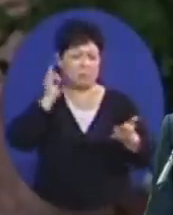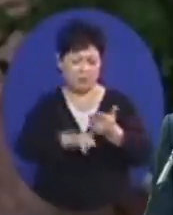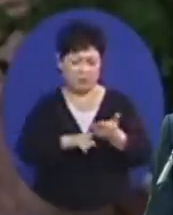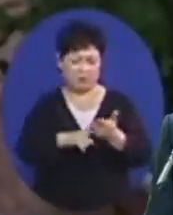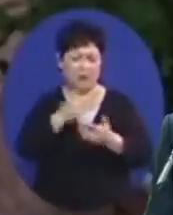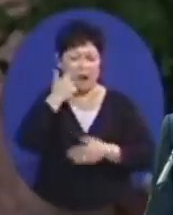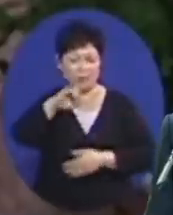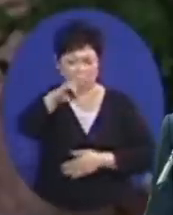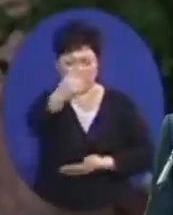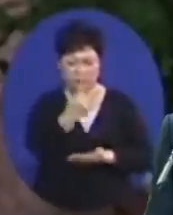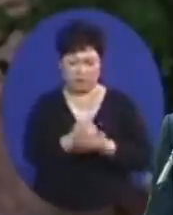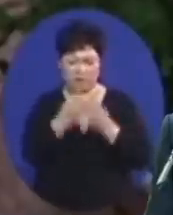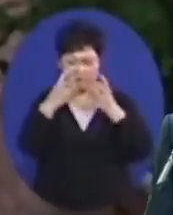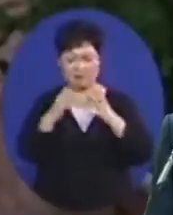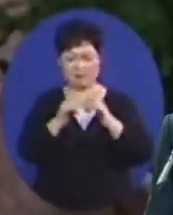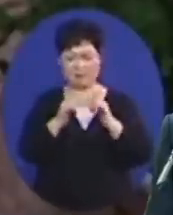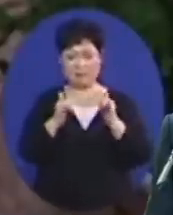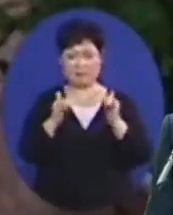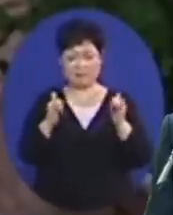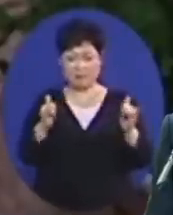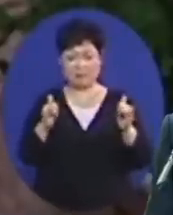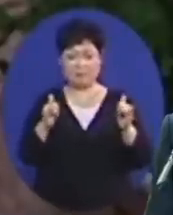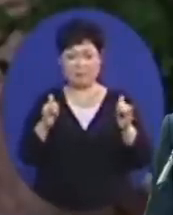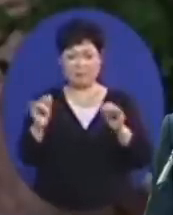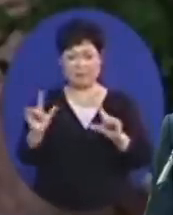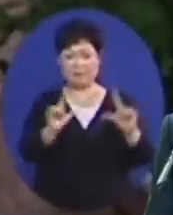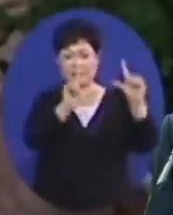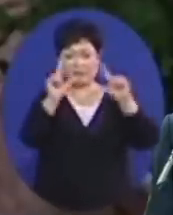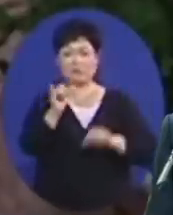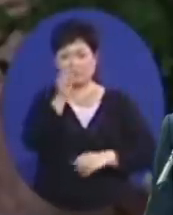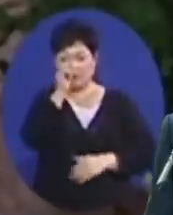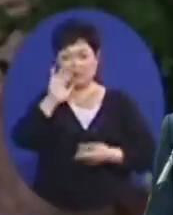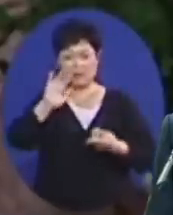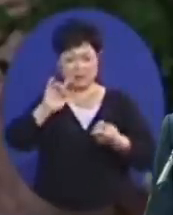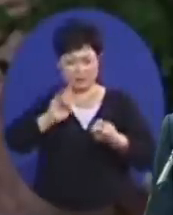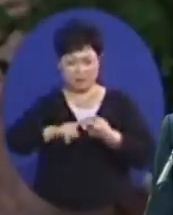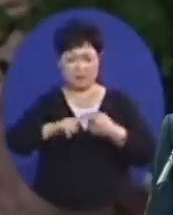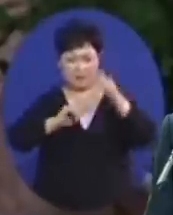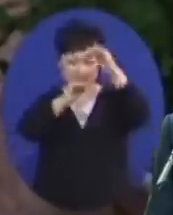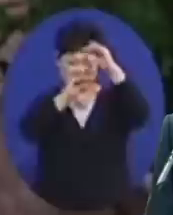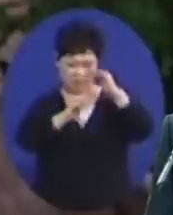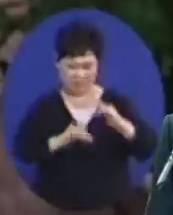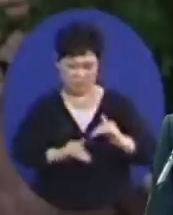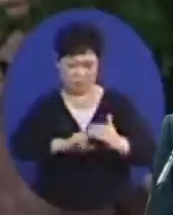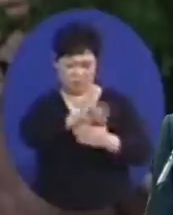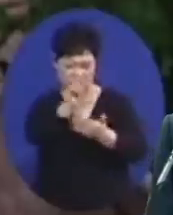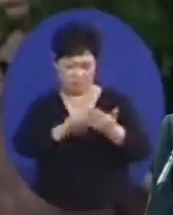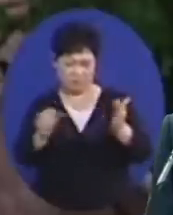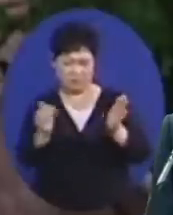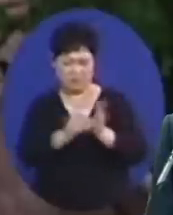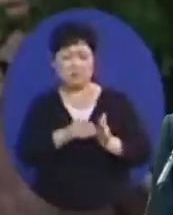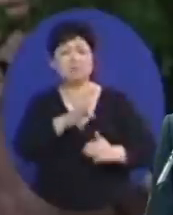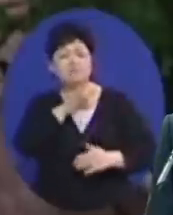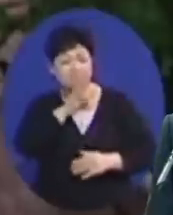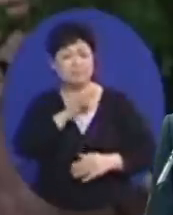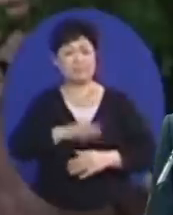아버지께로 돌아와서 새 사람을 살 수 있게 되었다는 글이 기록된 것입니다. 이것이 진실인